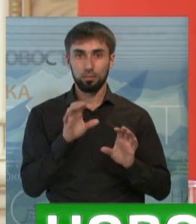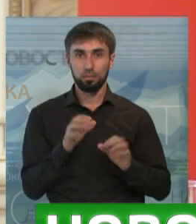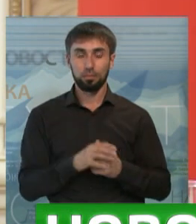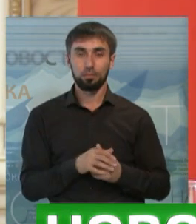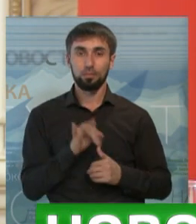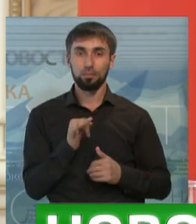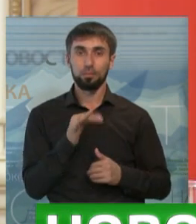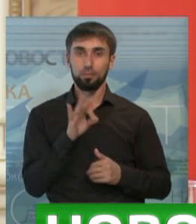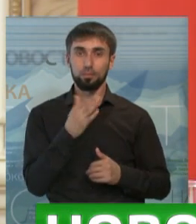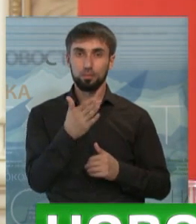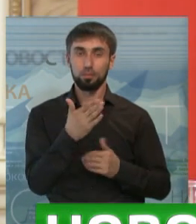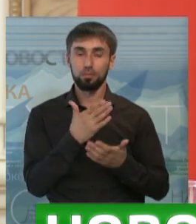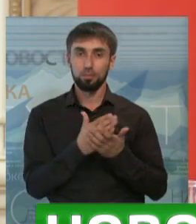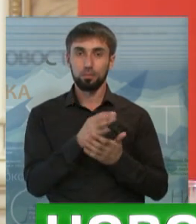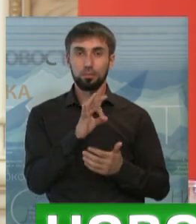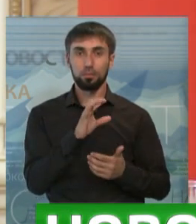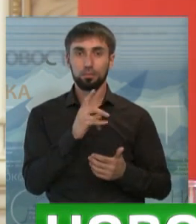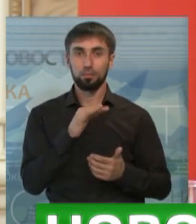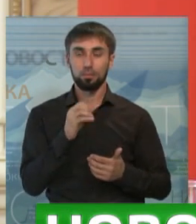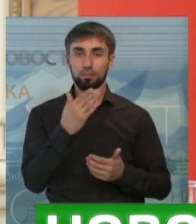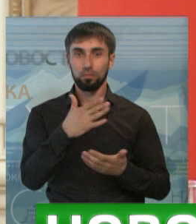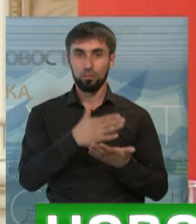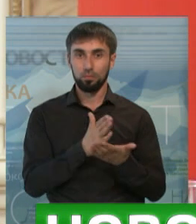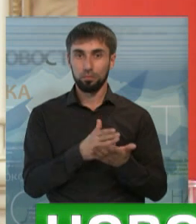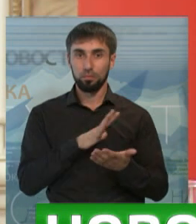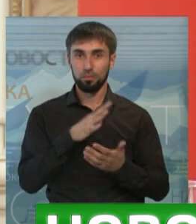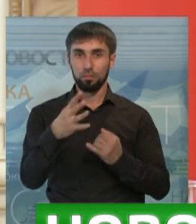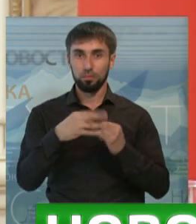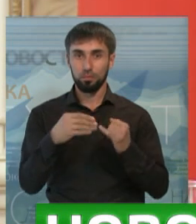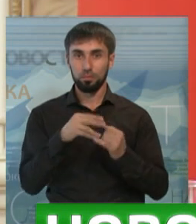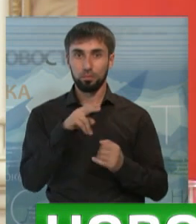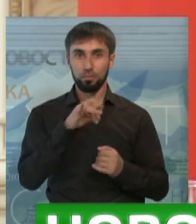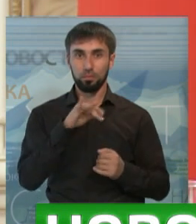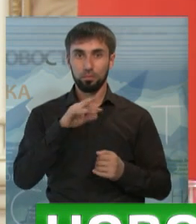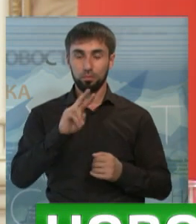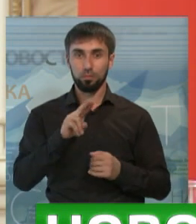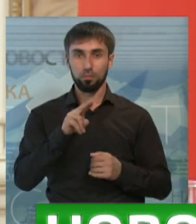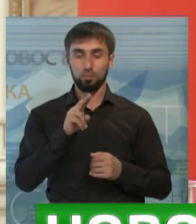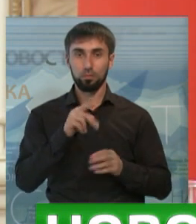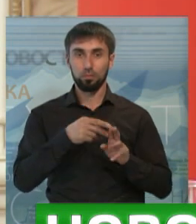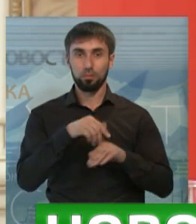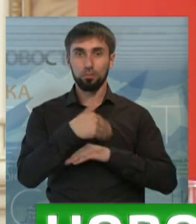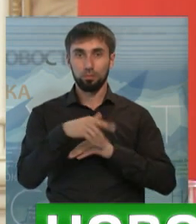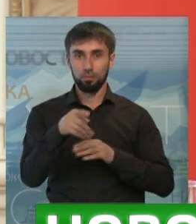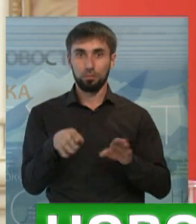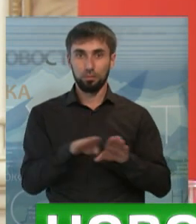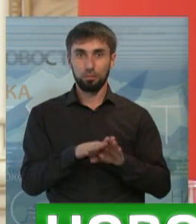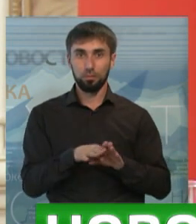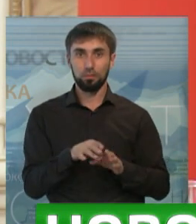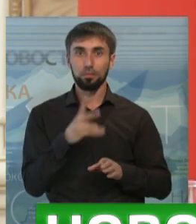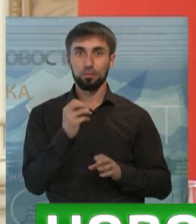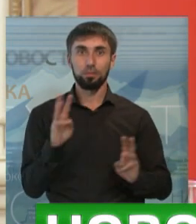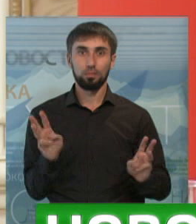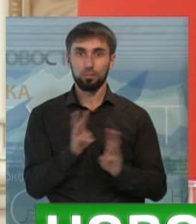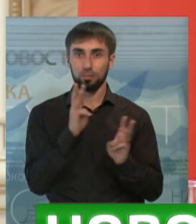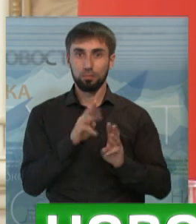и вот тебя основания для этого дела вот участок а ты взял и перекрыл переулок перекрыли не пожарные не